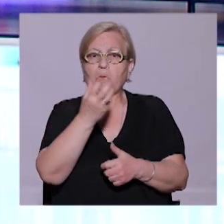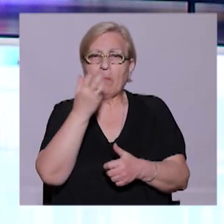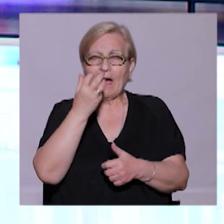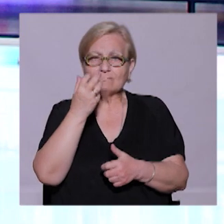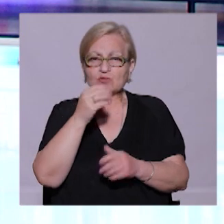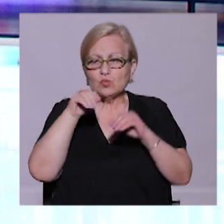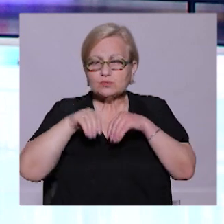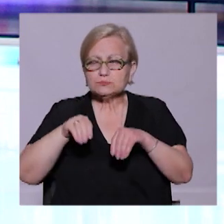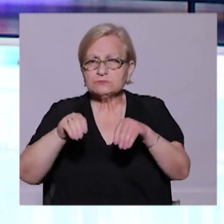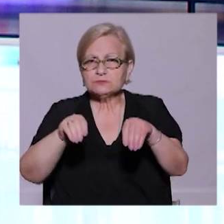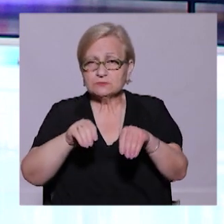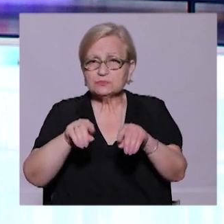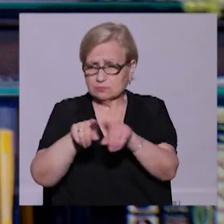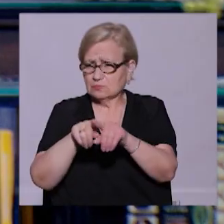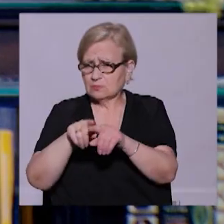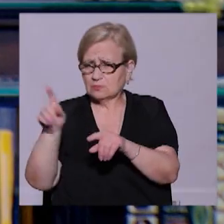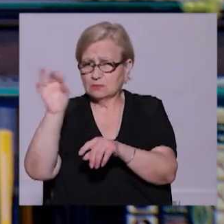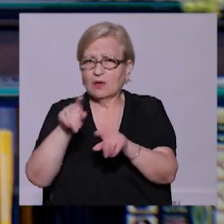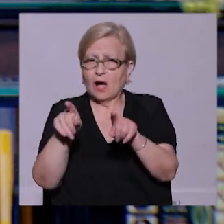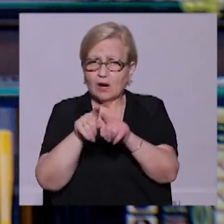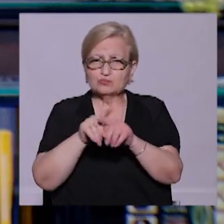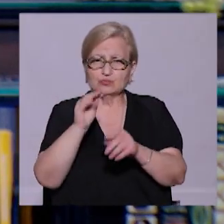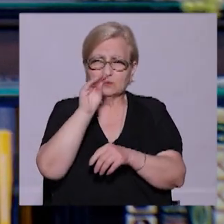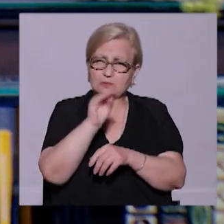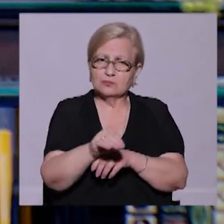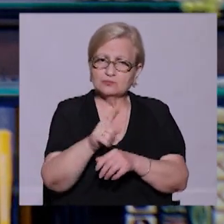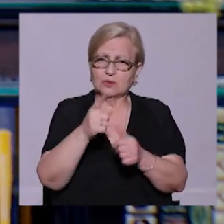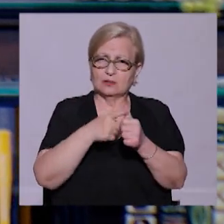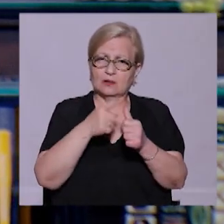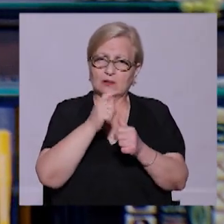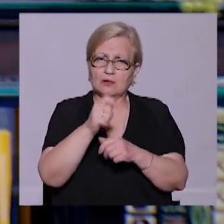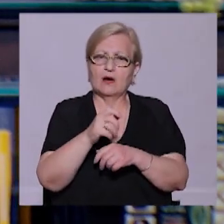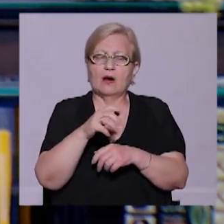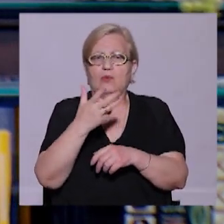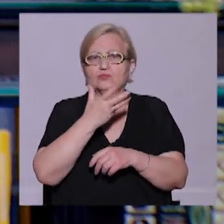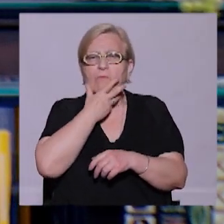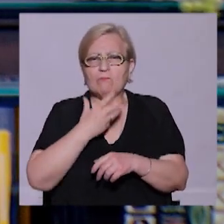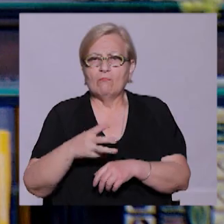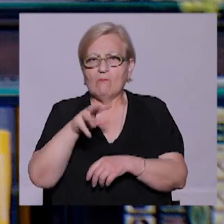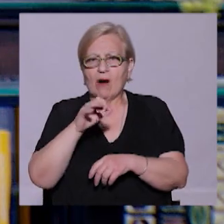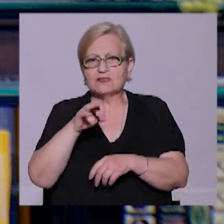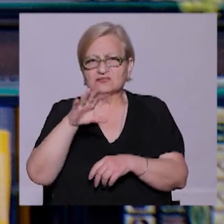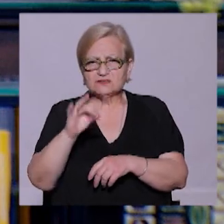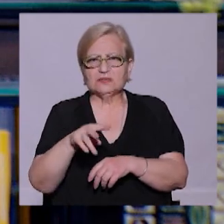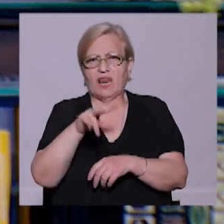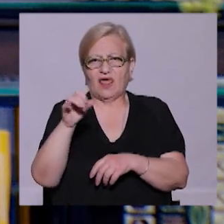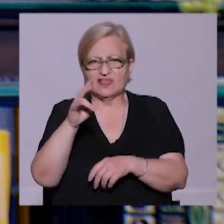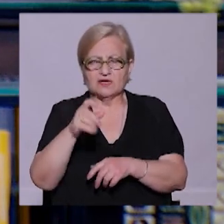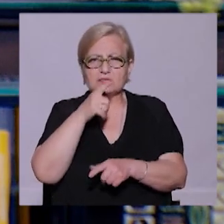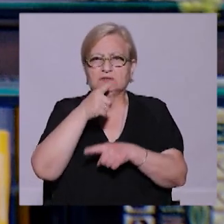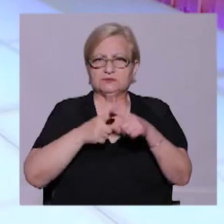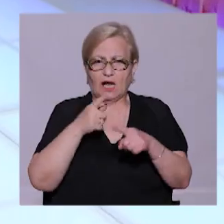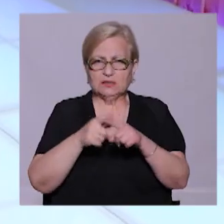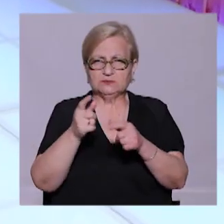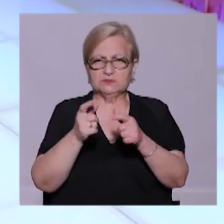ჩითილზეც რომ ყოფილიყო ნაშრომი, პროლოგში აუცილებლად უნდა გეხსენებინა მარქსი, ენგელსი, ლენინი,